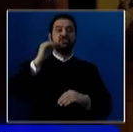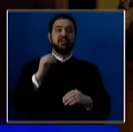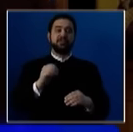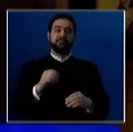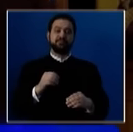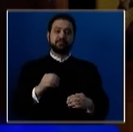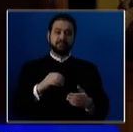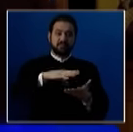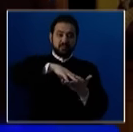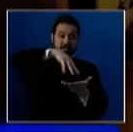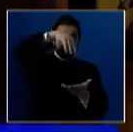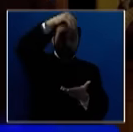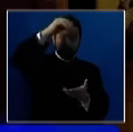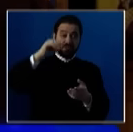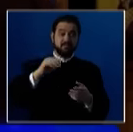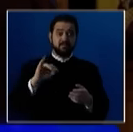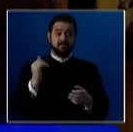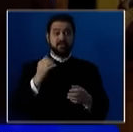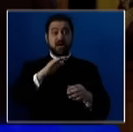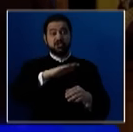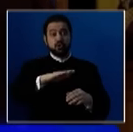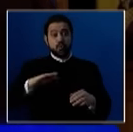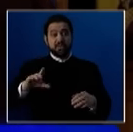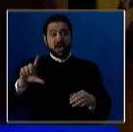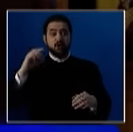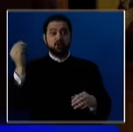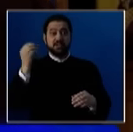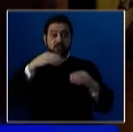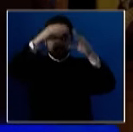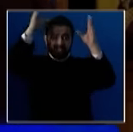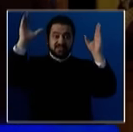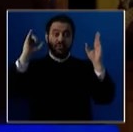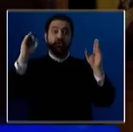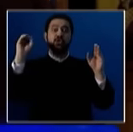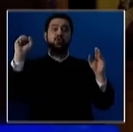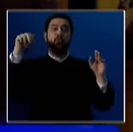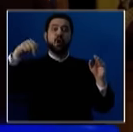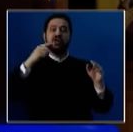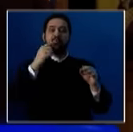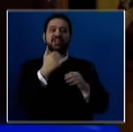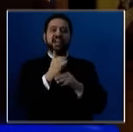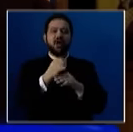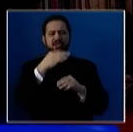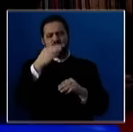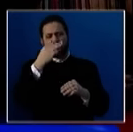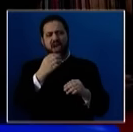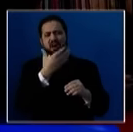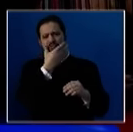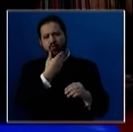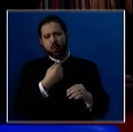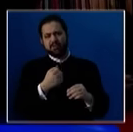noastre duhovnicești ca fii. Sfânt Ioan Gură de Aur spune, dă o definiție extraordinară